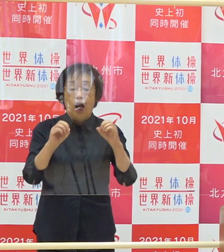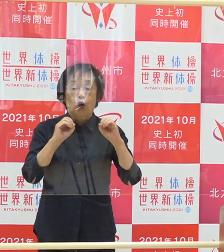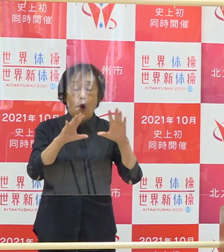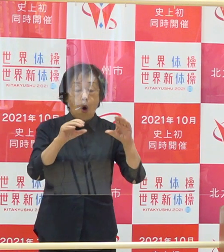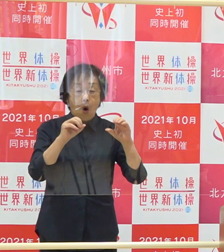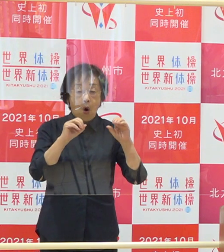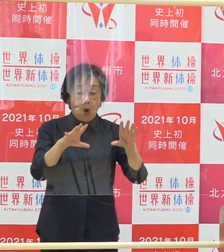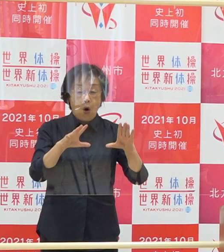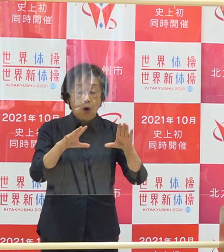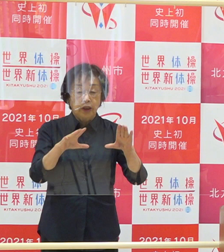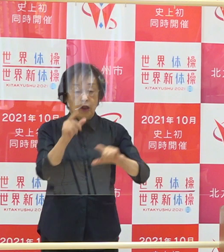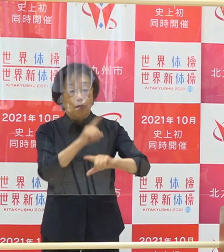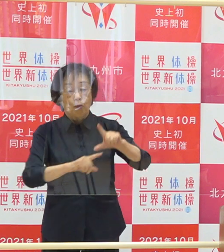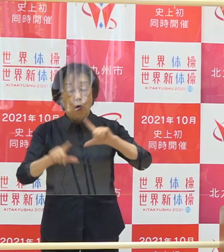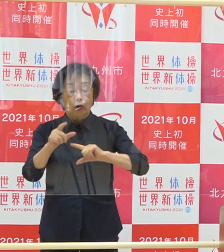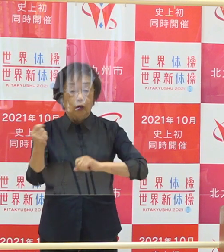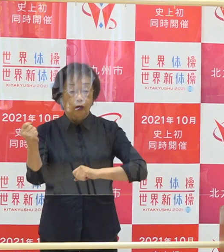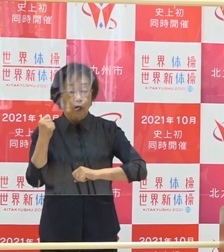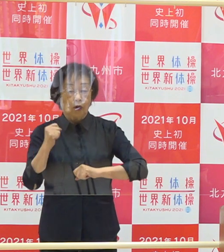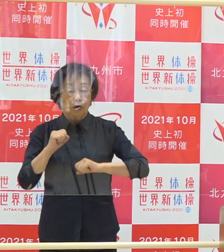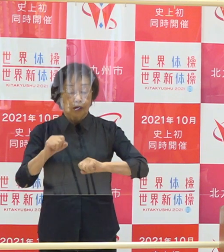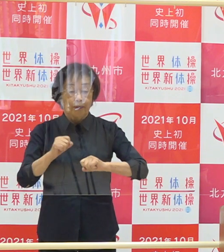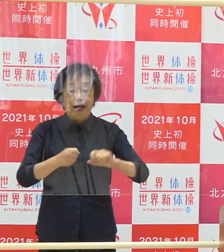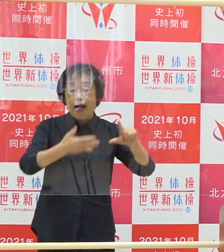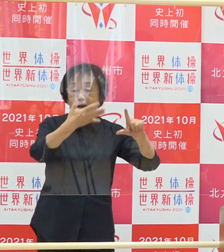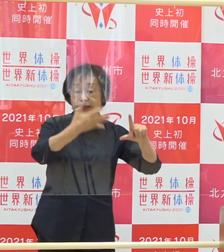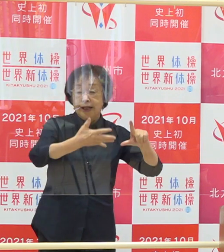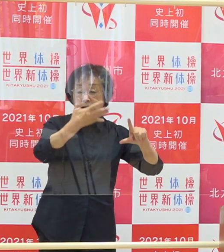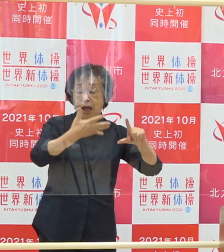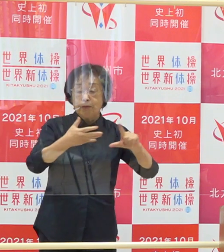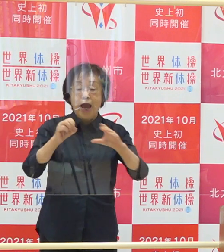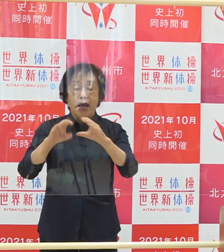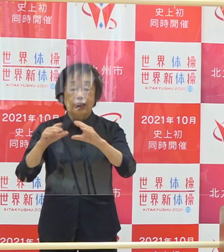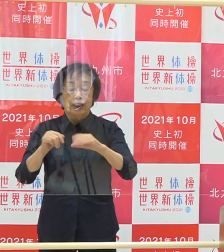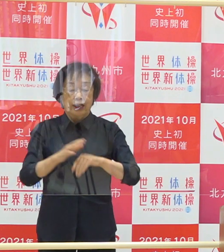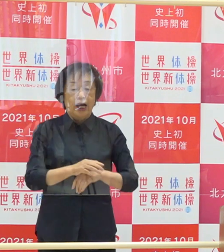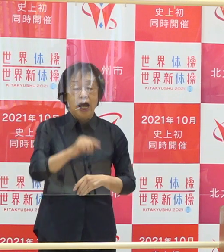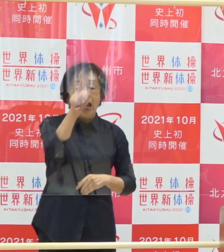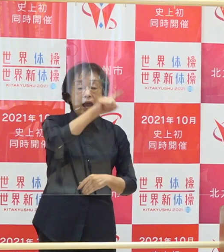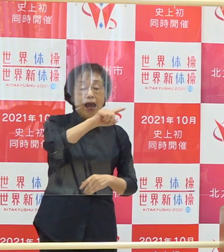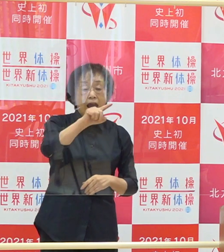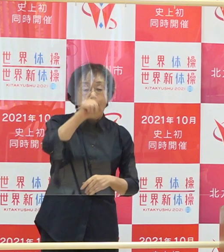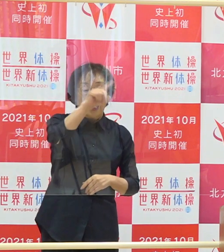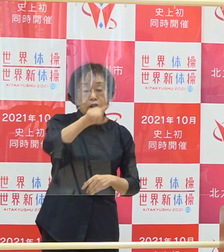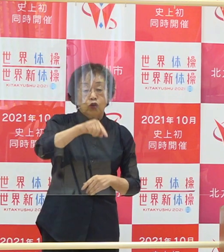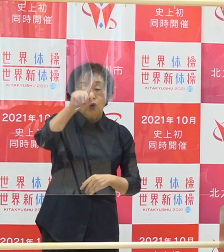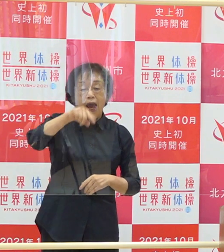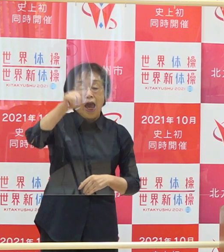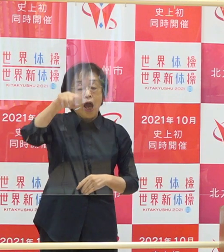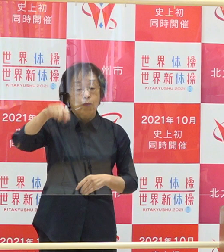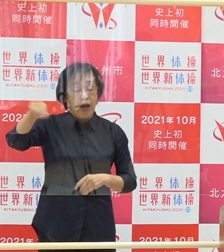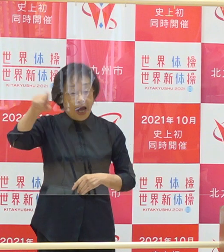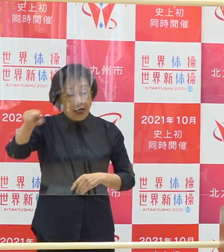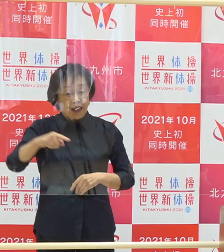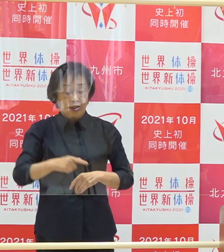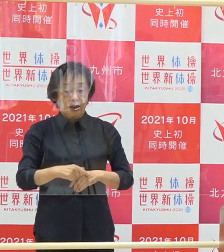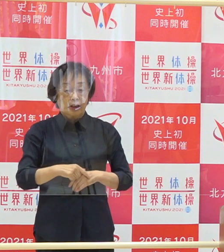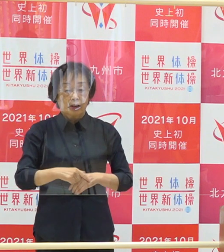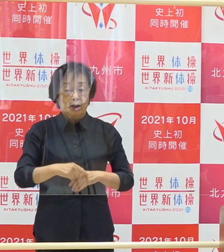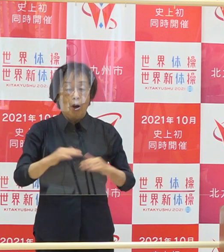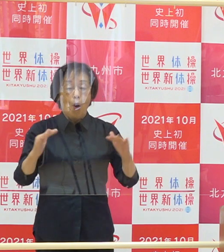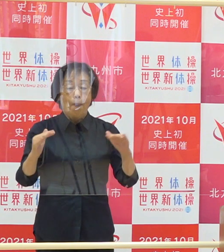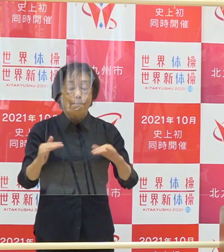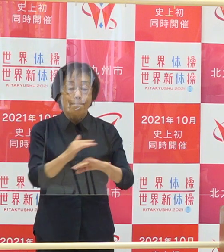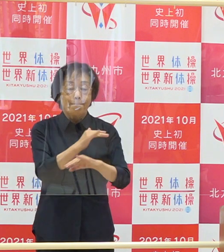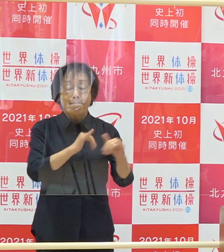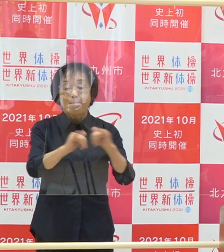強化するために、テレビ、CM や SNS 発信、 街頭の大型ビジョン